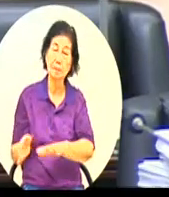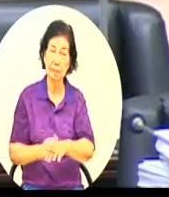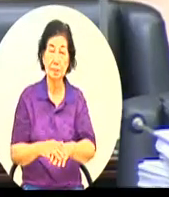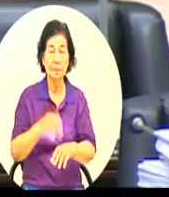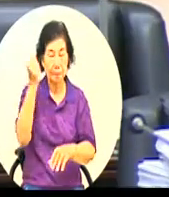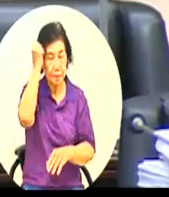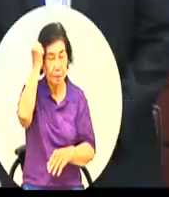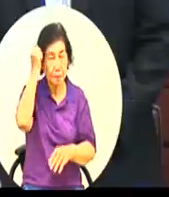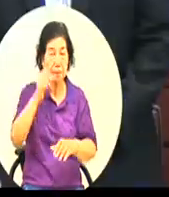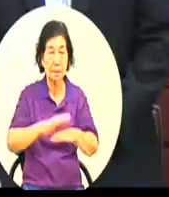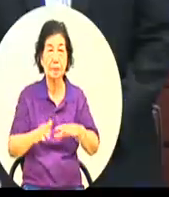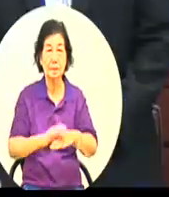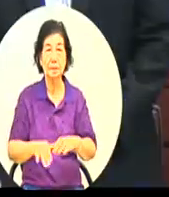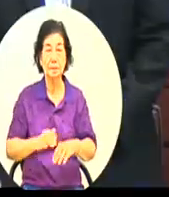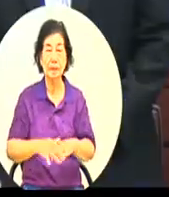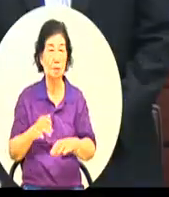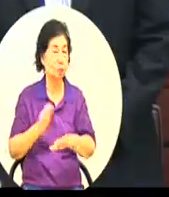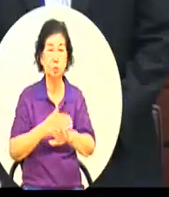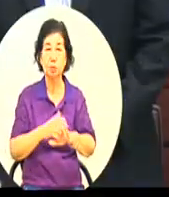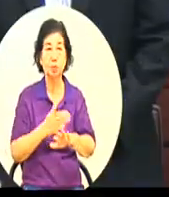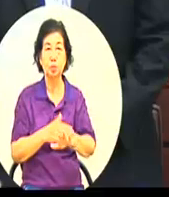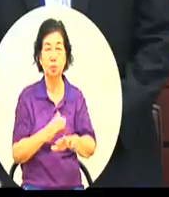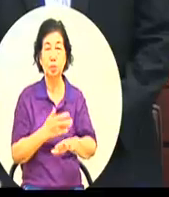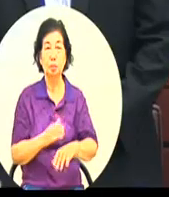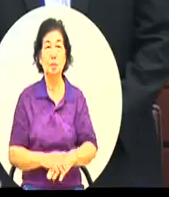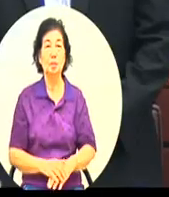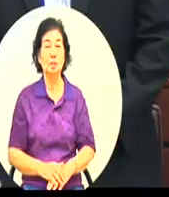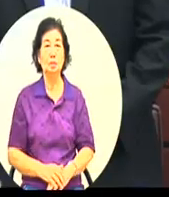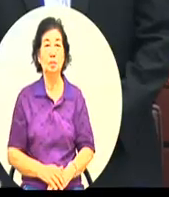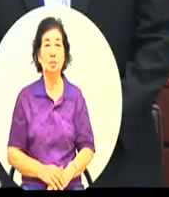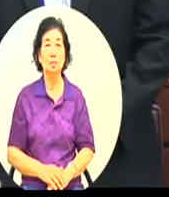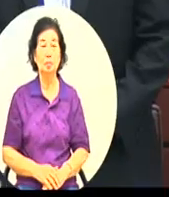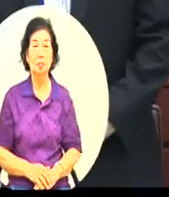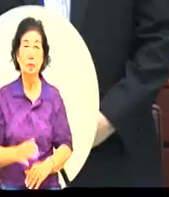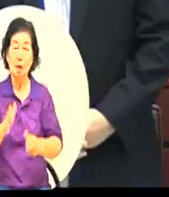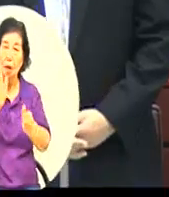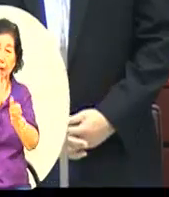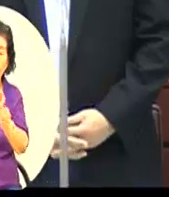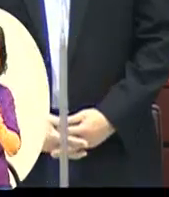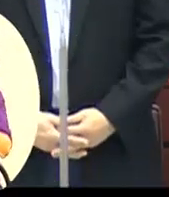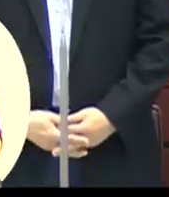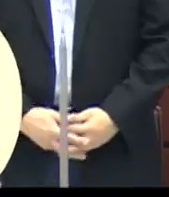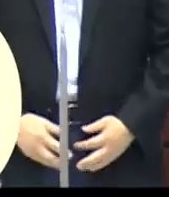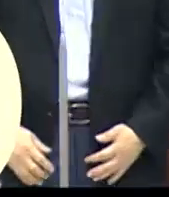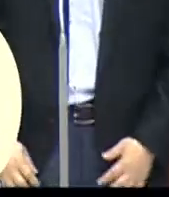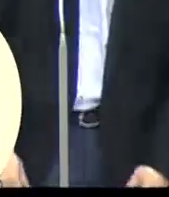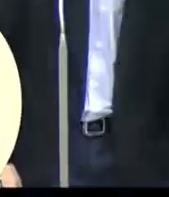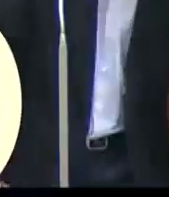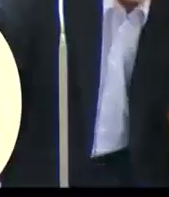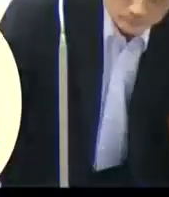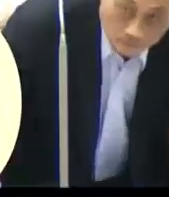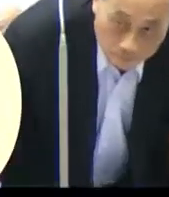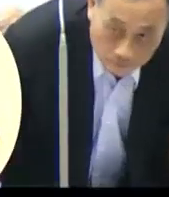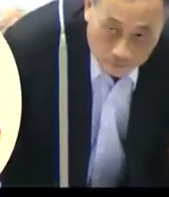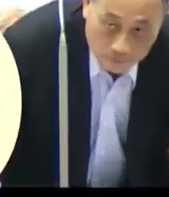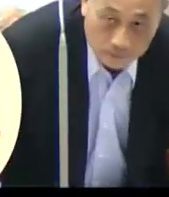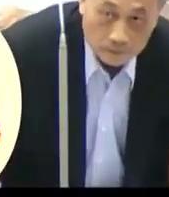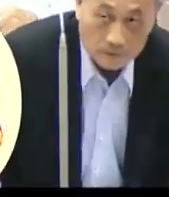我相信你也袂较对啦，吼。为着要做官。来，请坐。为着要做